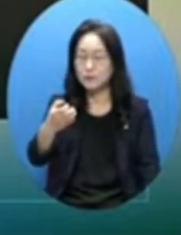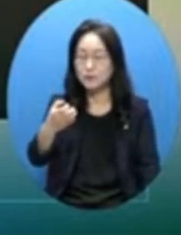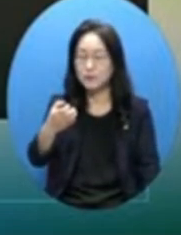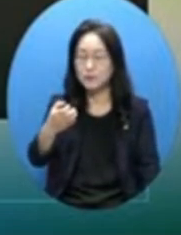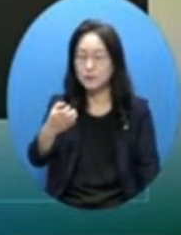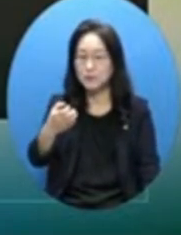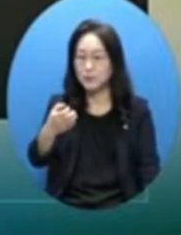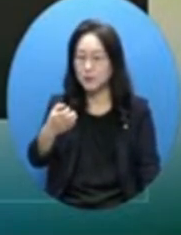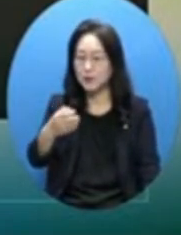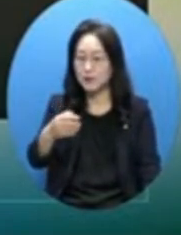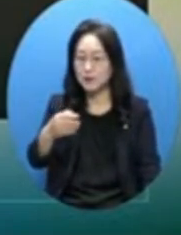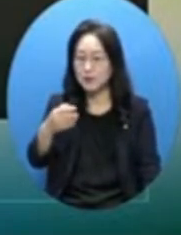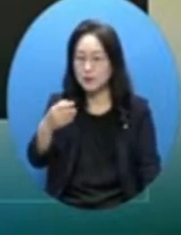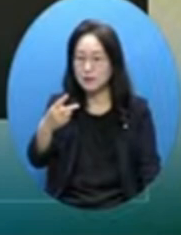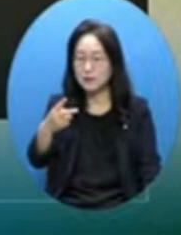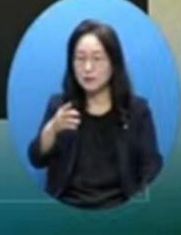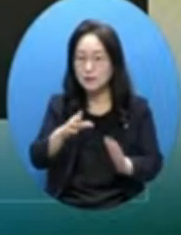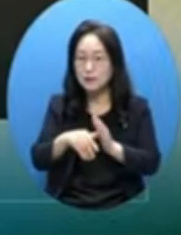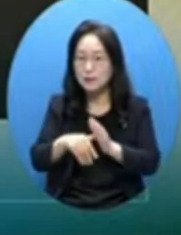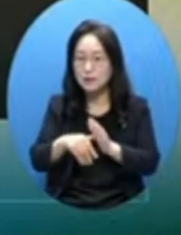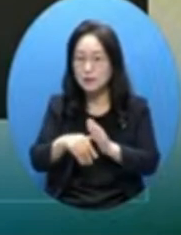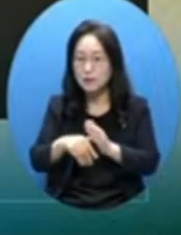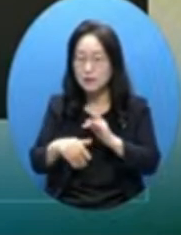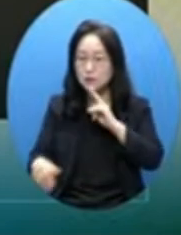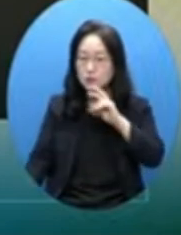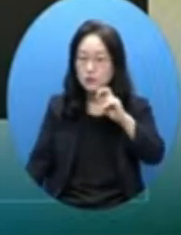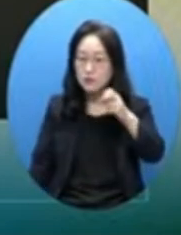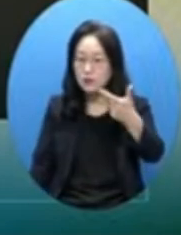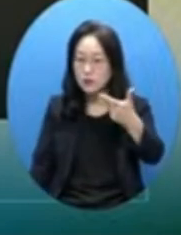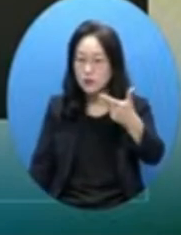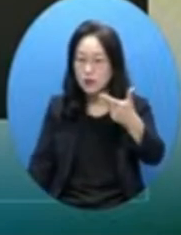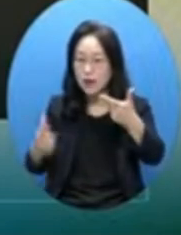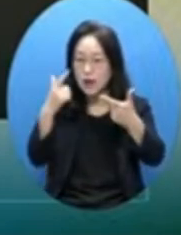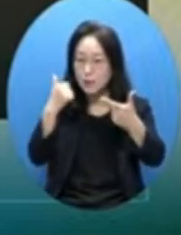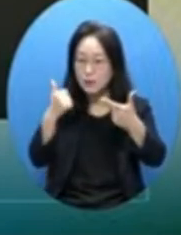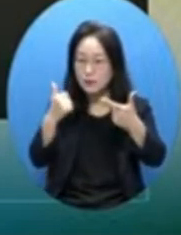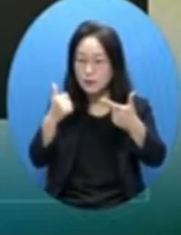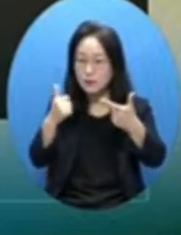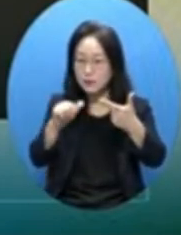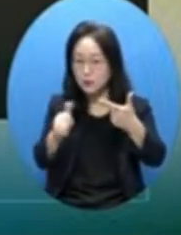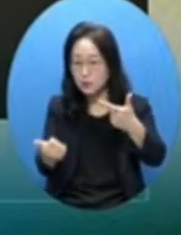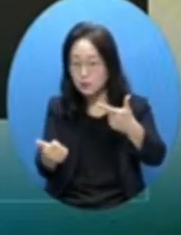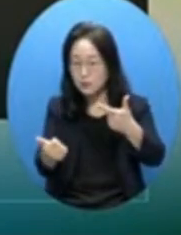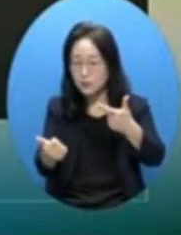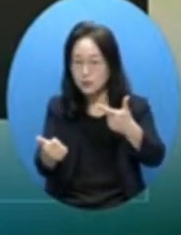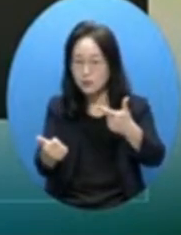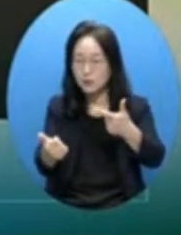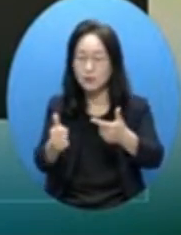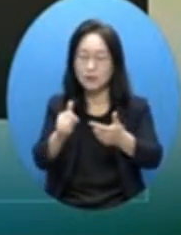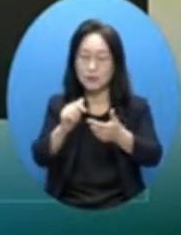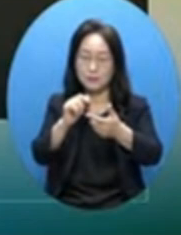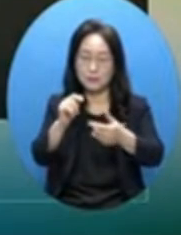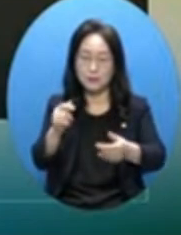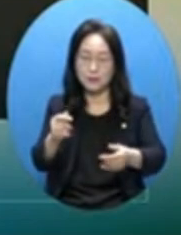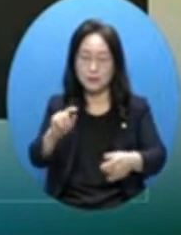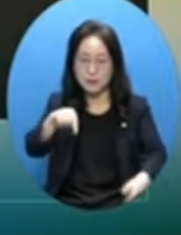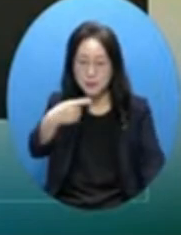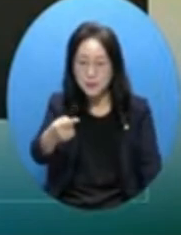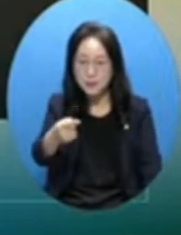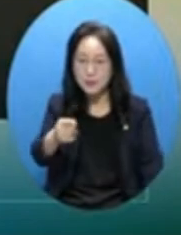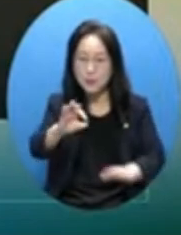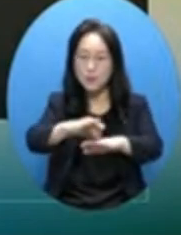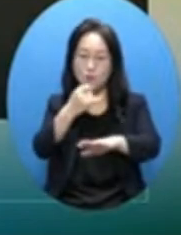25세 나이로 아버지 국왕 조지 6세를 이어서